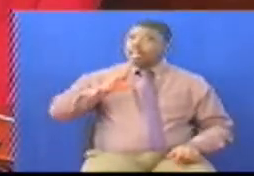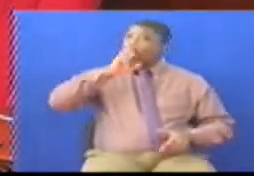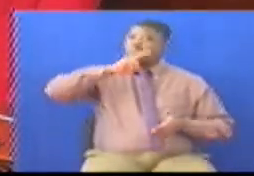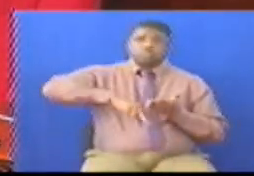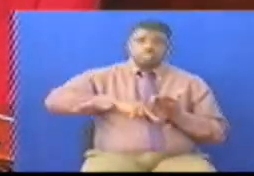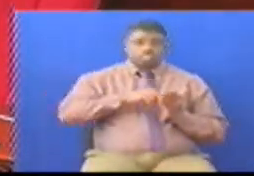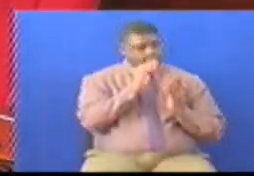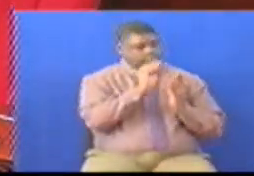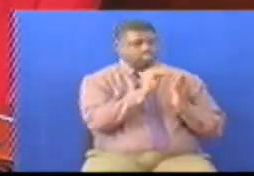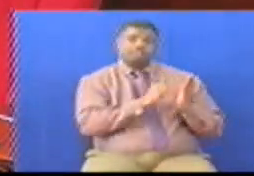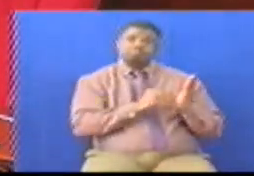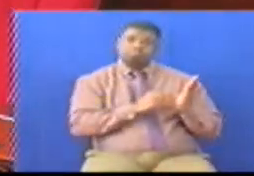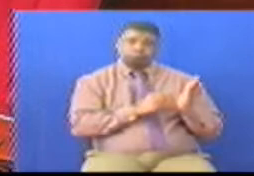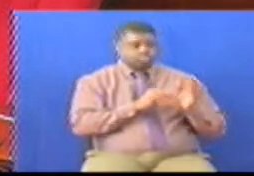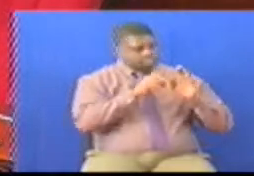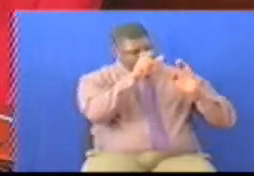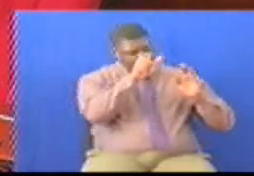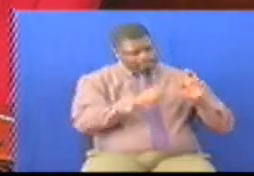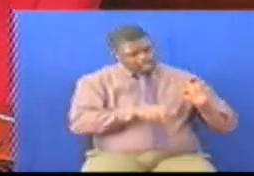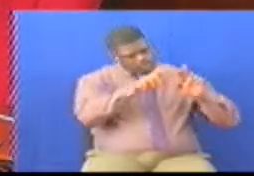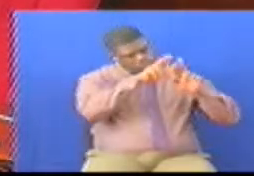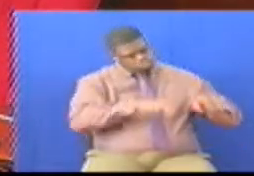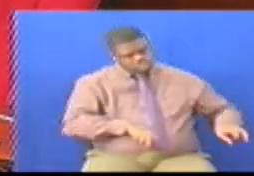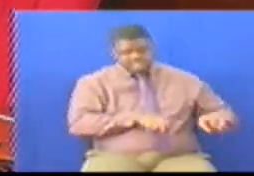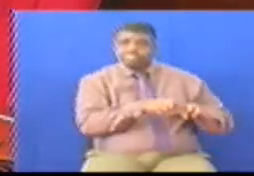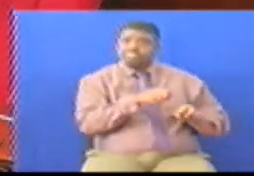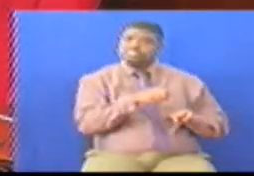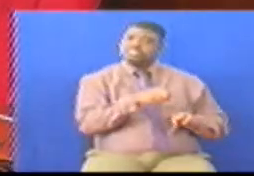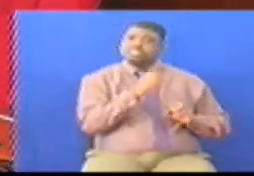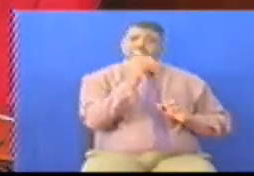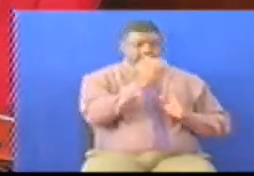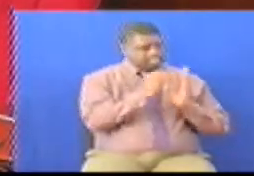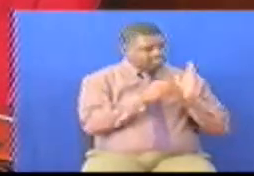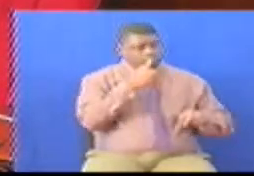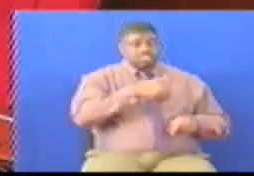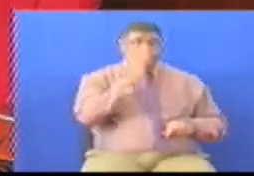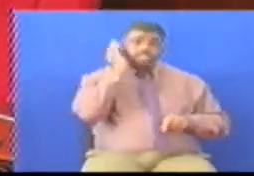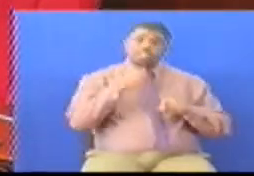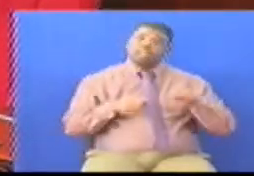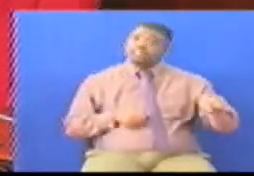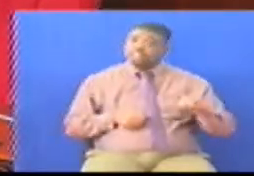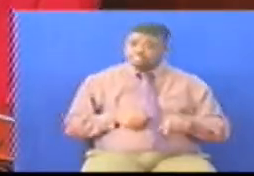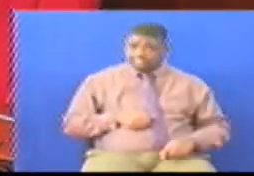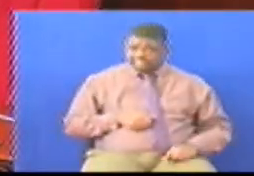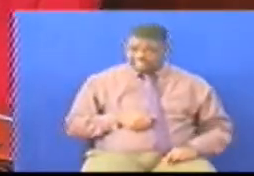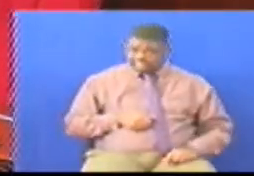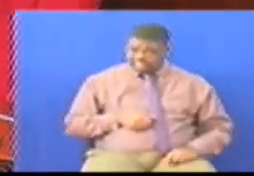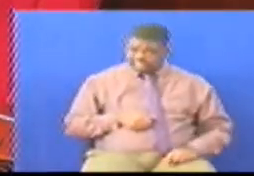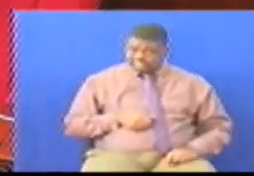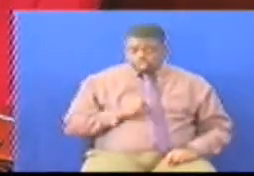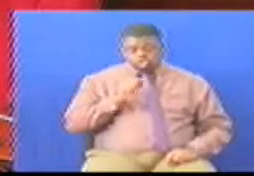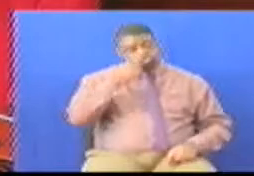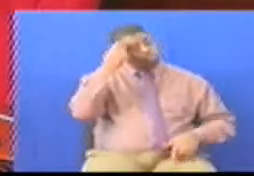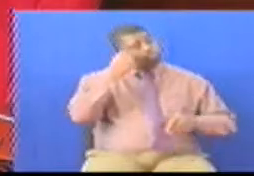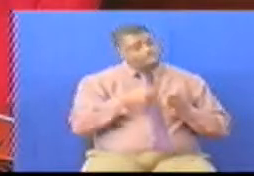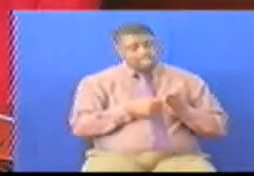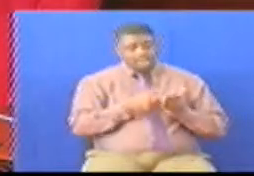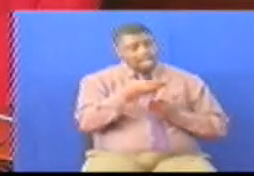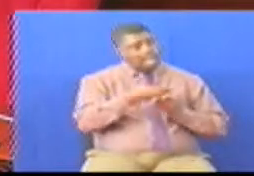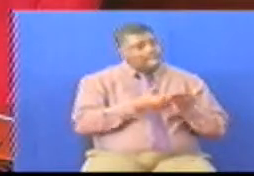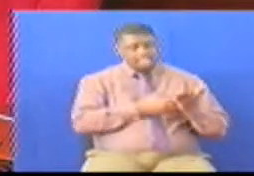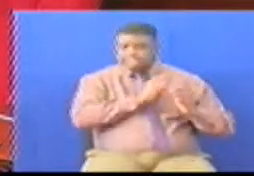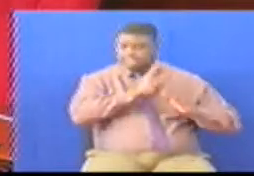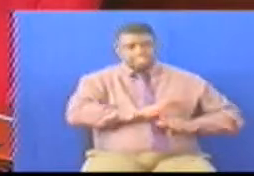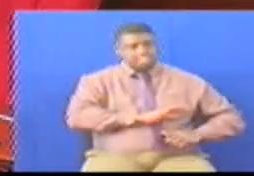hesabu za CAG, na ndio ikapelekea CAG akatoa qualified opinion. Hasa jambo hili